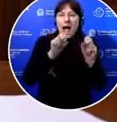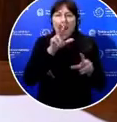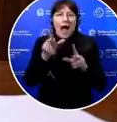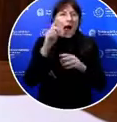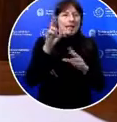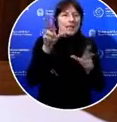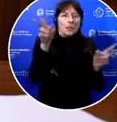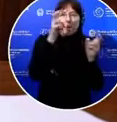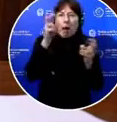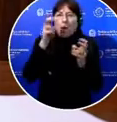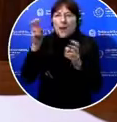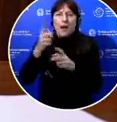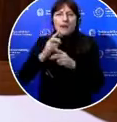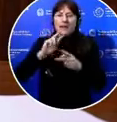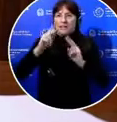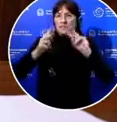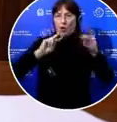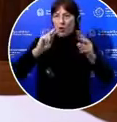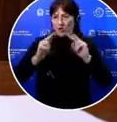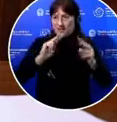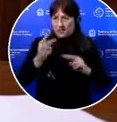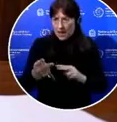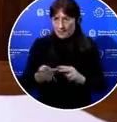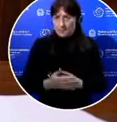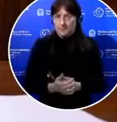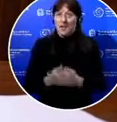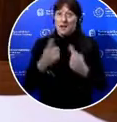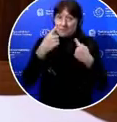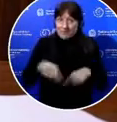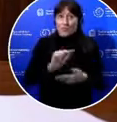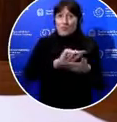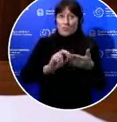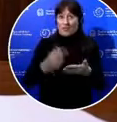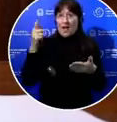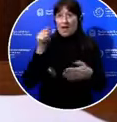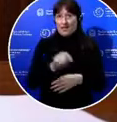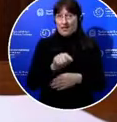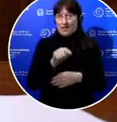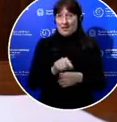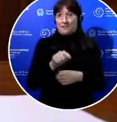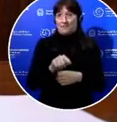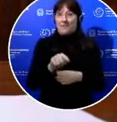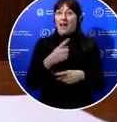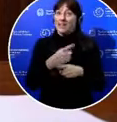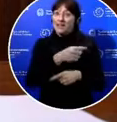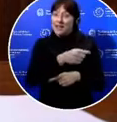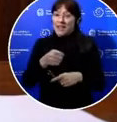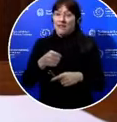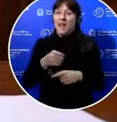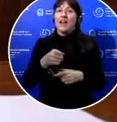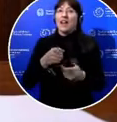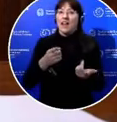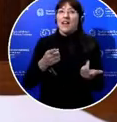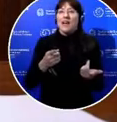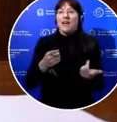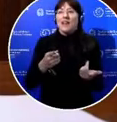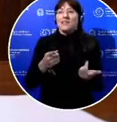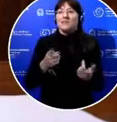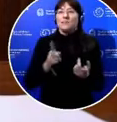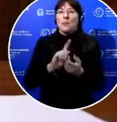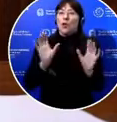cui bisogna dare risposta. Per questo la scuola è importante. La scuola è importante perché deve ritrovare il proprio senso